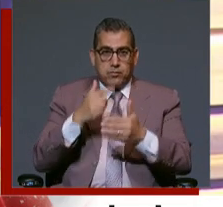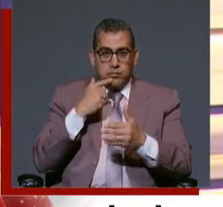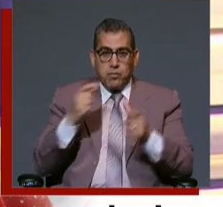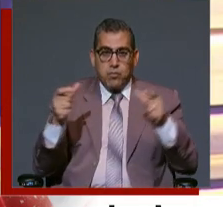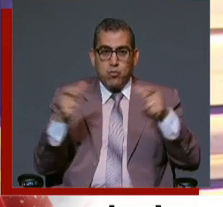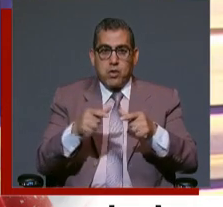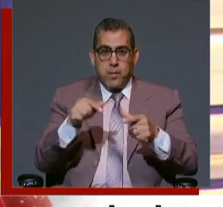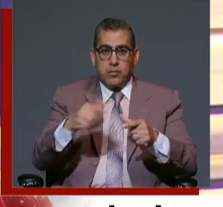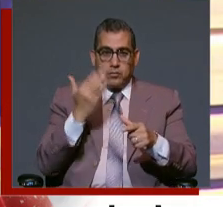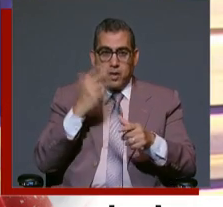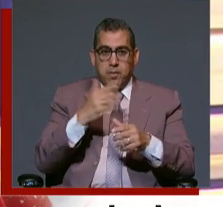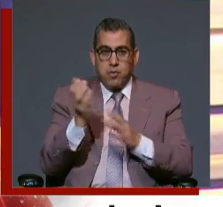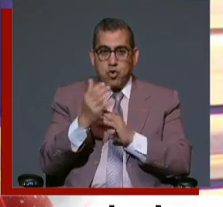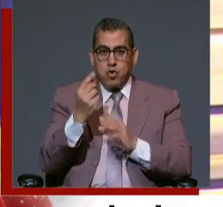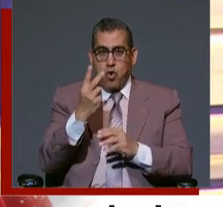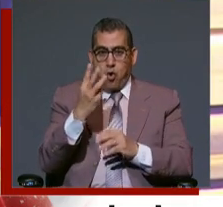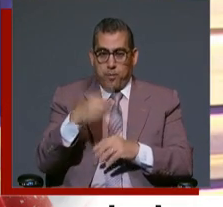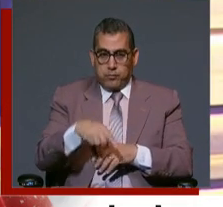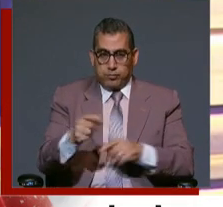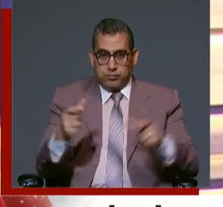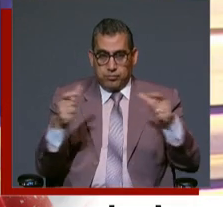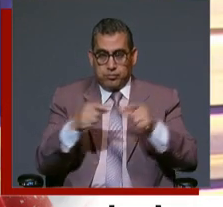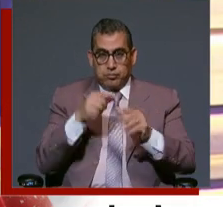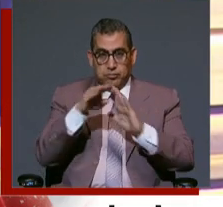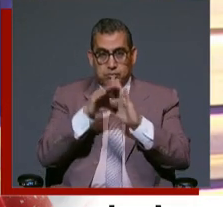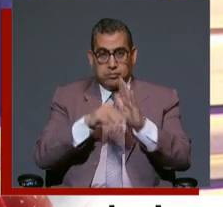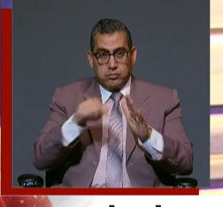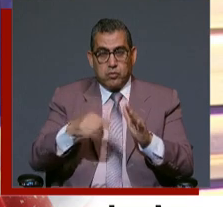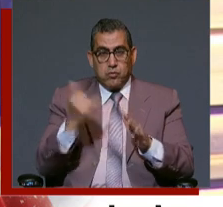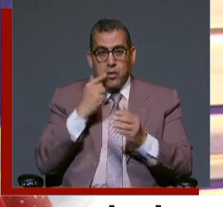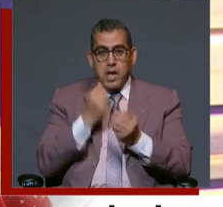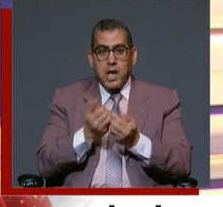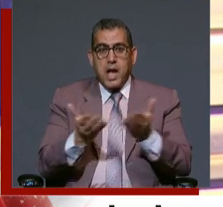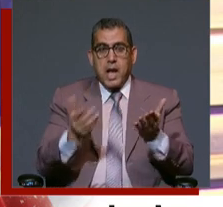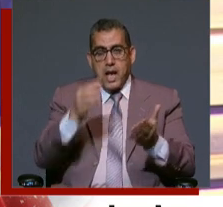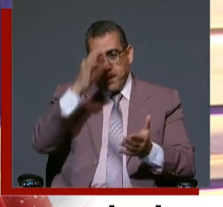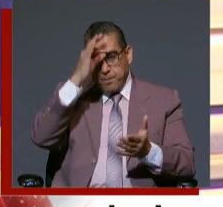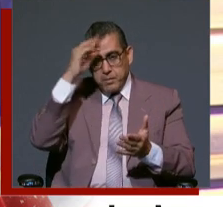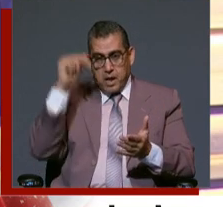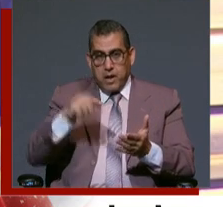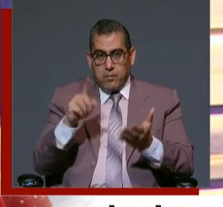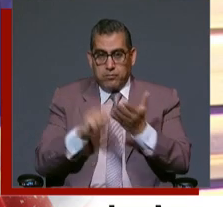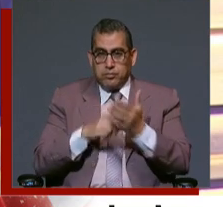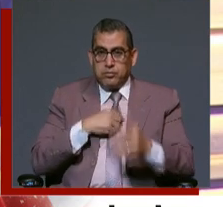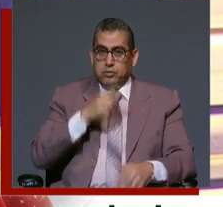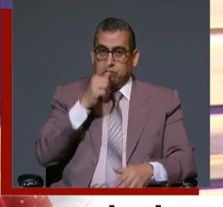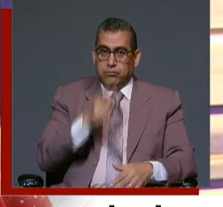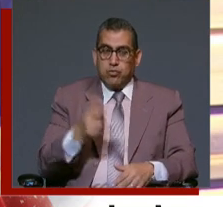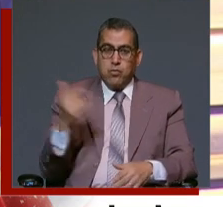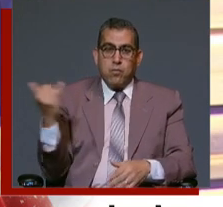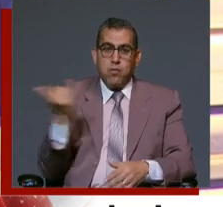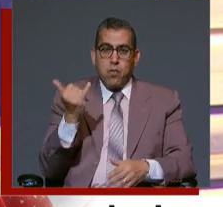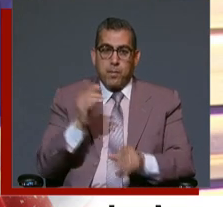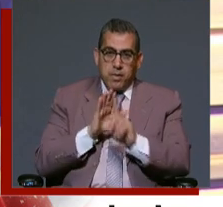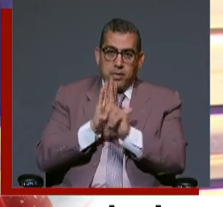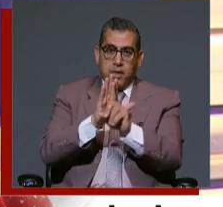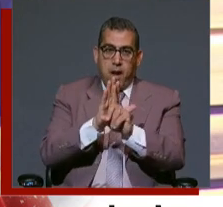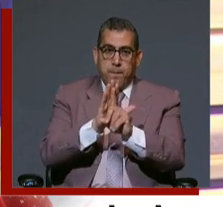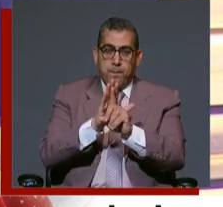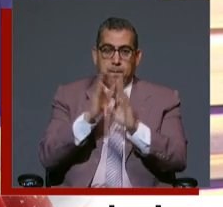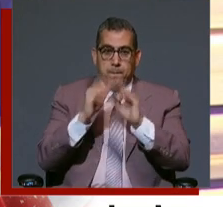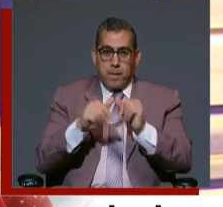على مدار الأيام المقبلة، لهو خير مثال على ما أتحدث به عن الدعم